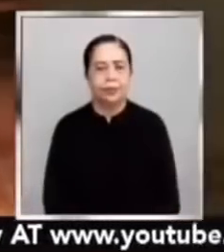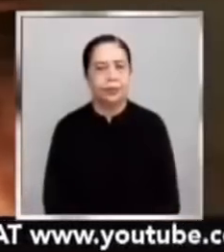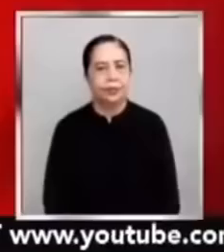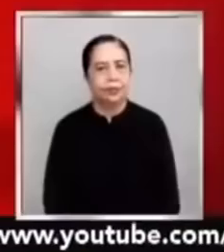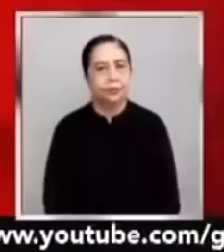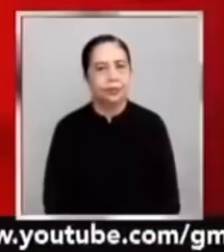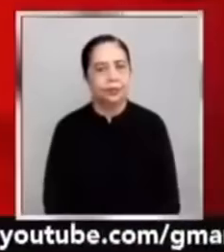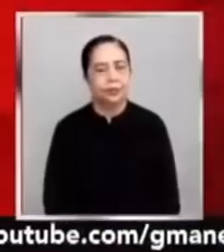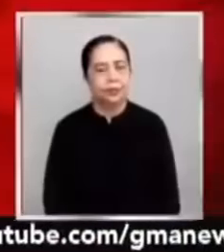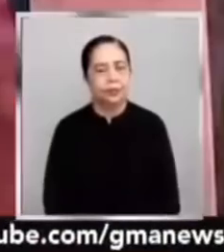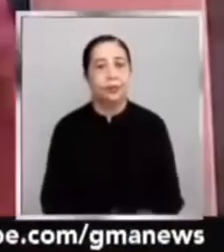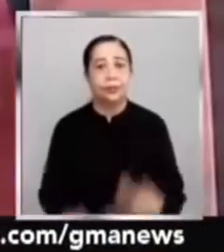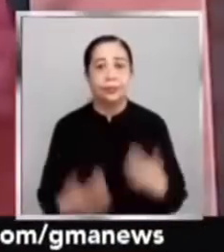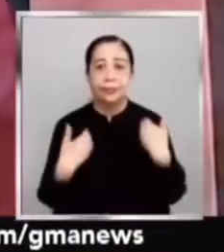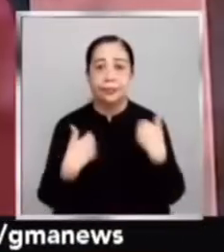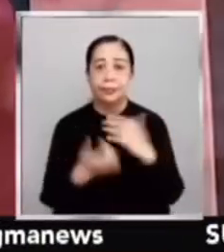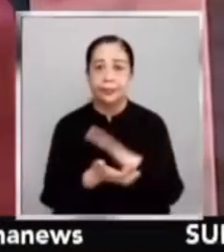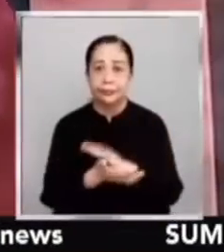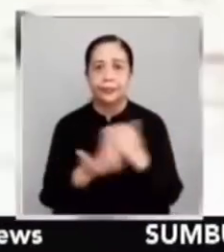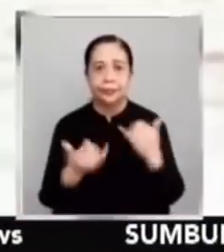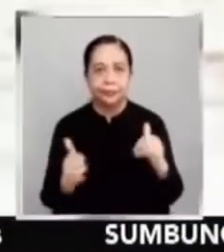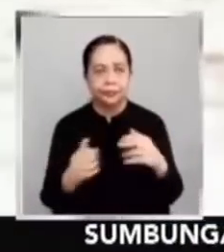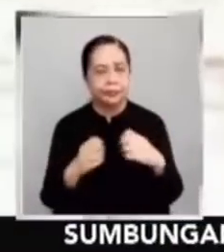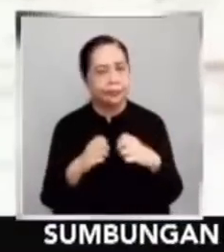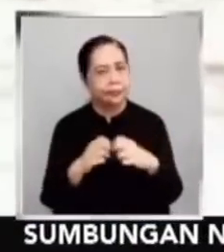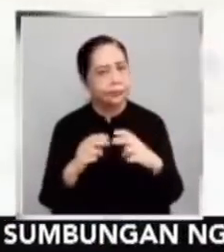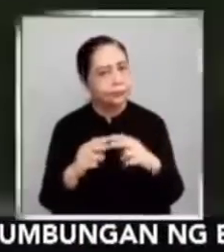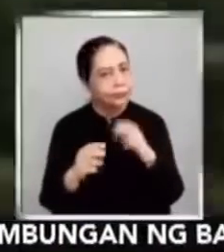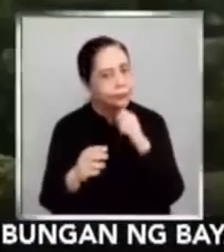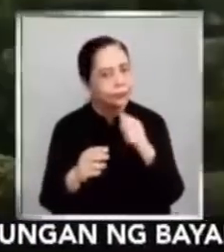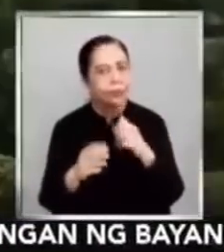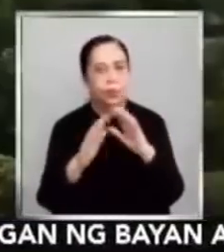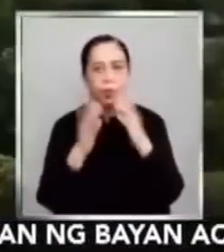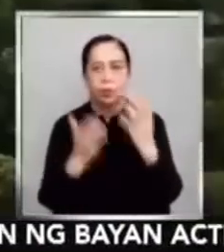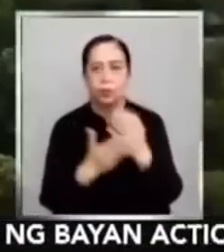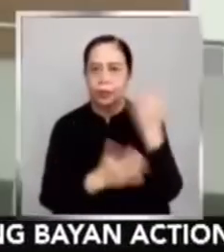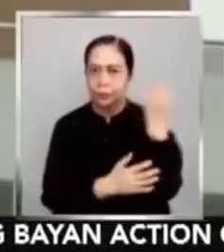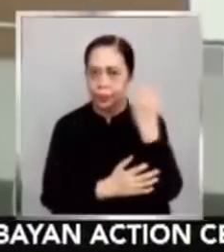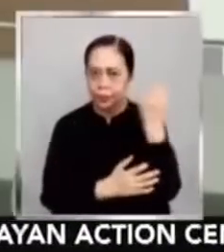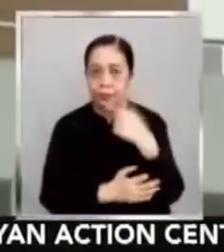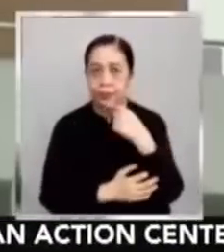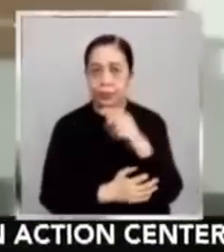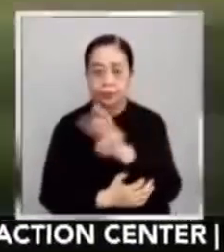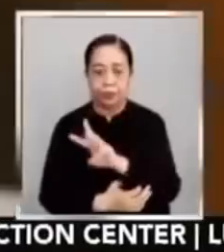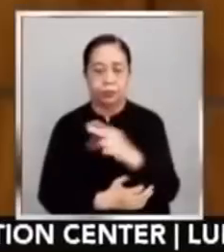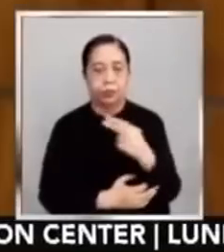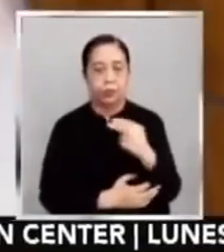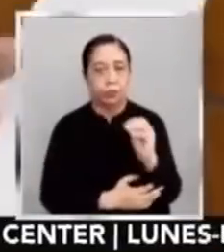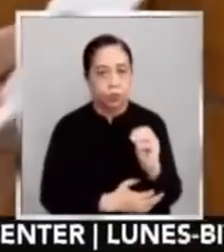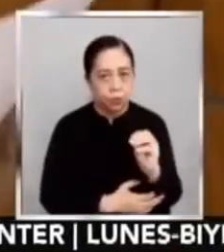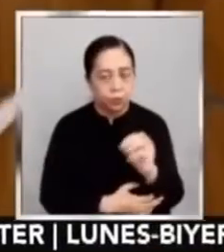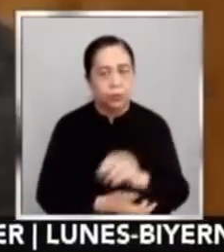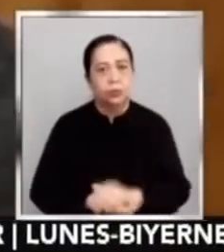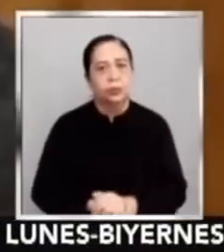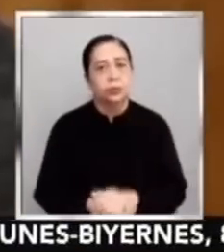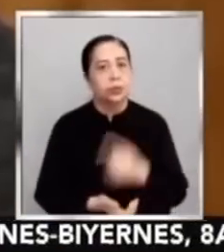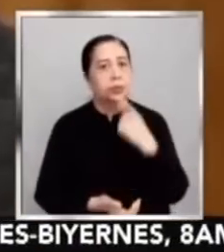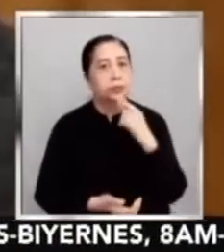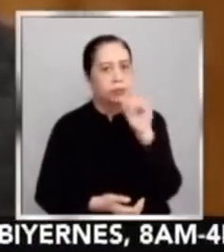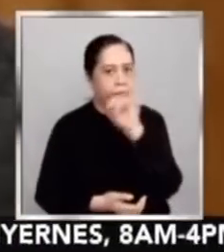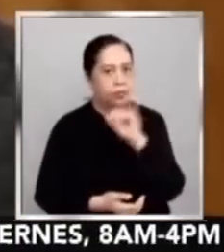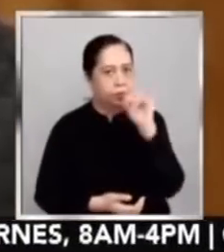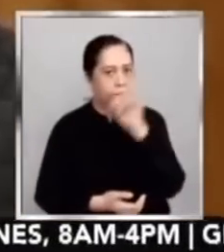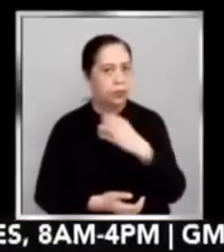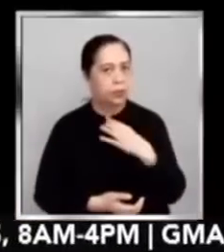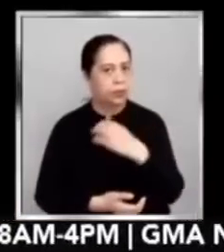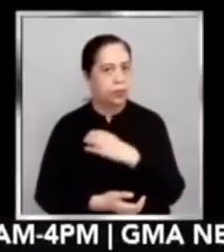May COVID pandemic pa rin kahit hindi na ito global health emergency ayon sa World Health Organization. Sabi ni Iloilo Representative